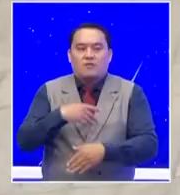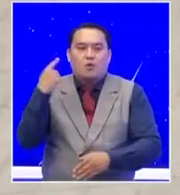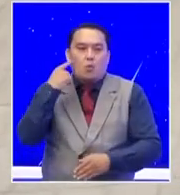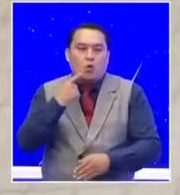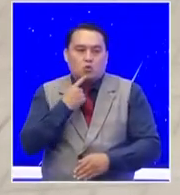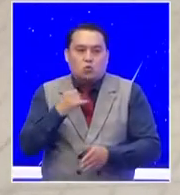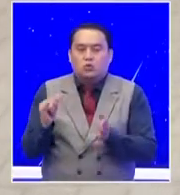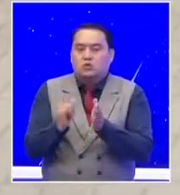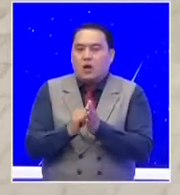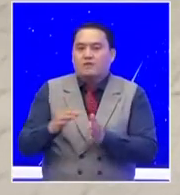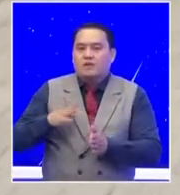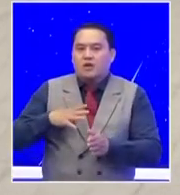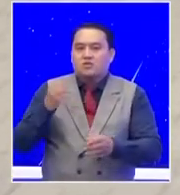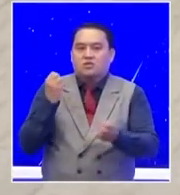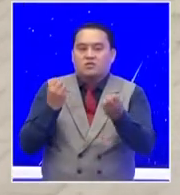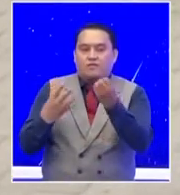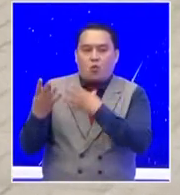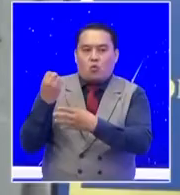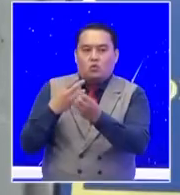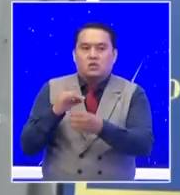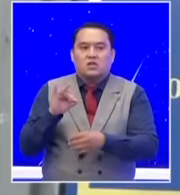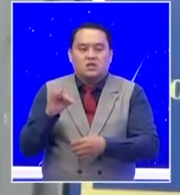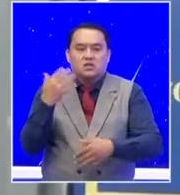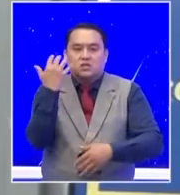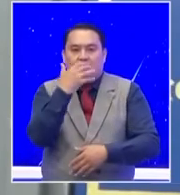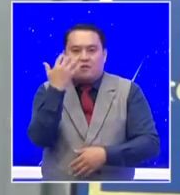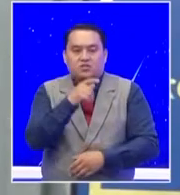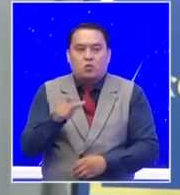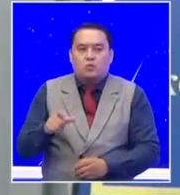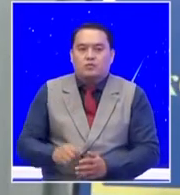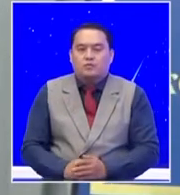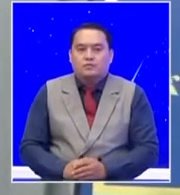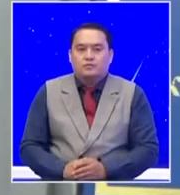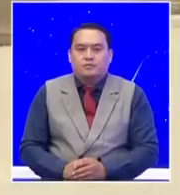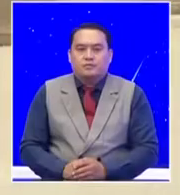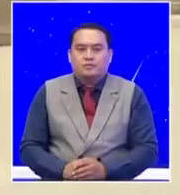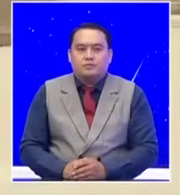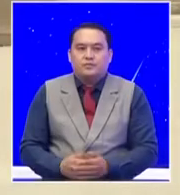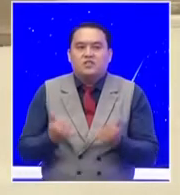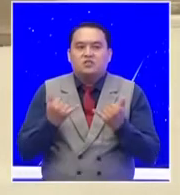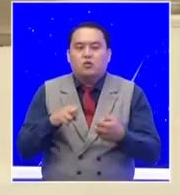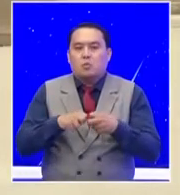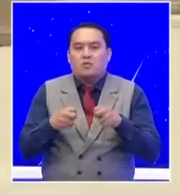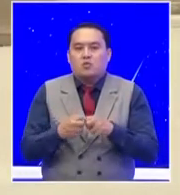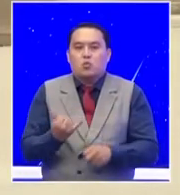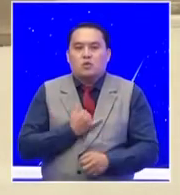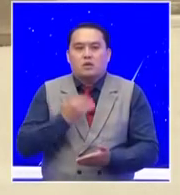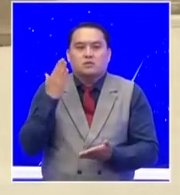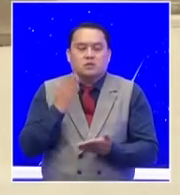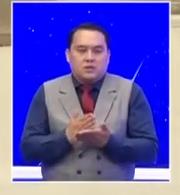и установлены 12 звуковых светофоров для незрячих или слабовидящих. Проблема на сегодняшний день она действительно